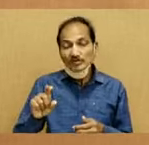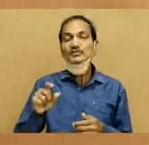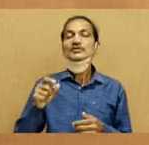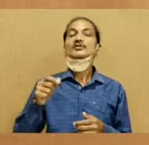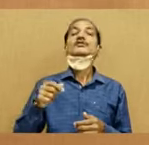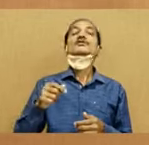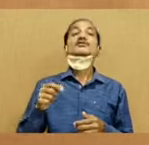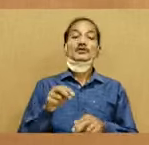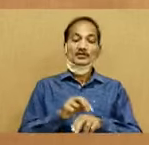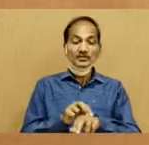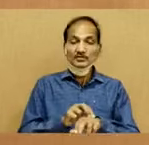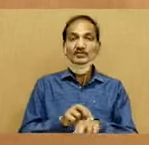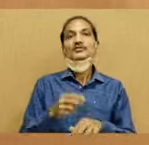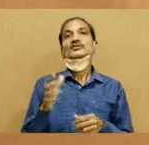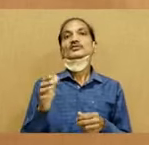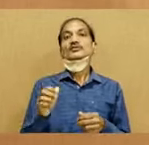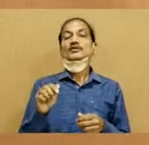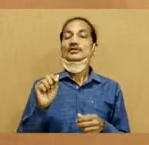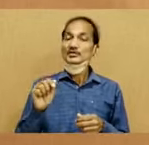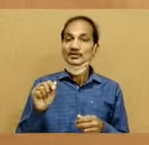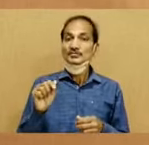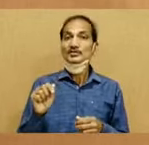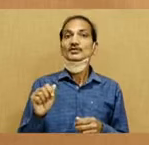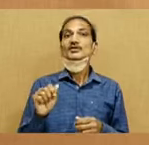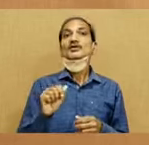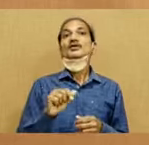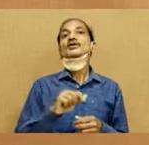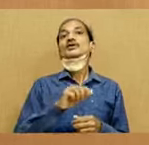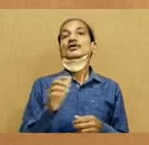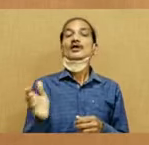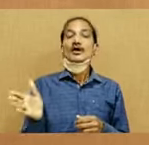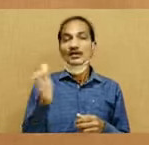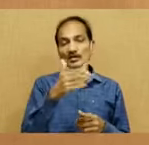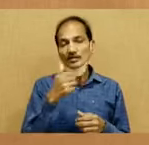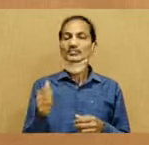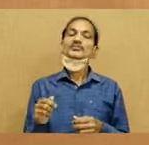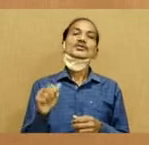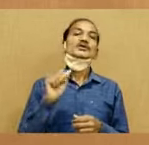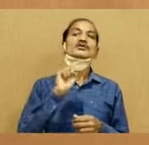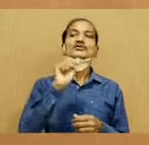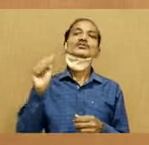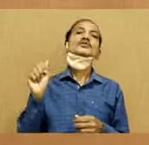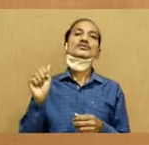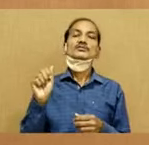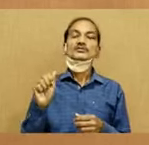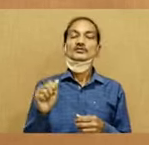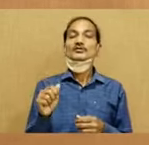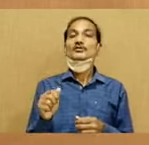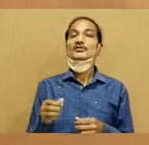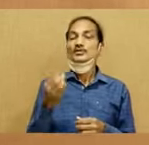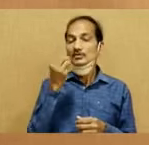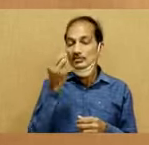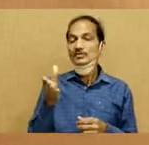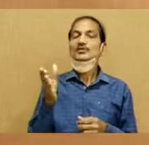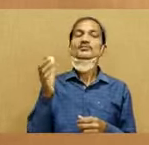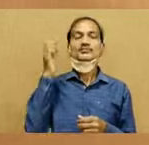एथिपाई आमे सेमानकु दोषी बोली भाविबा नाही बा तांको प्रति कोनोसी रकम रो असदाचरण करिबा